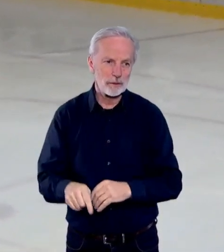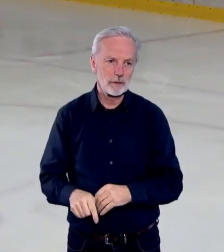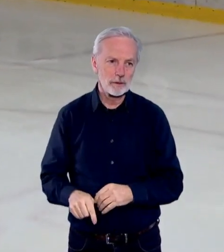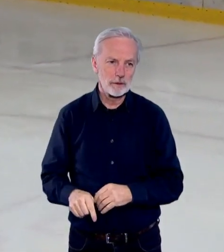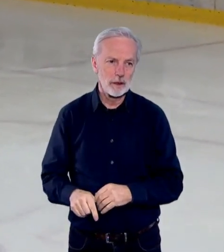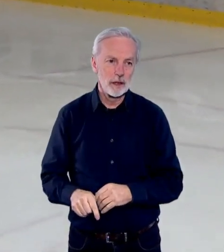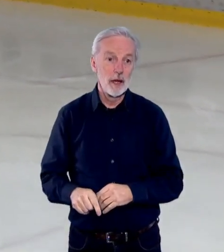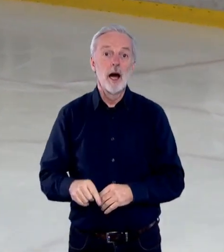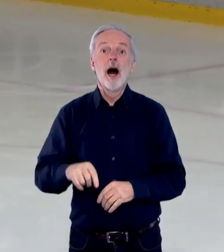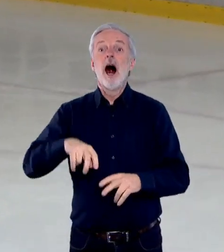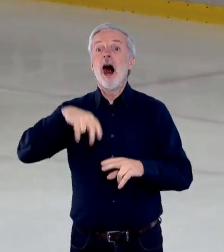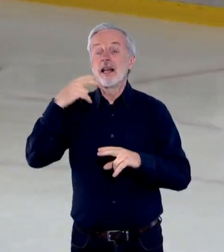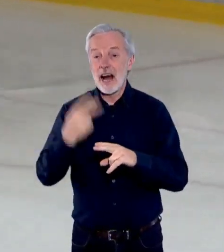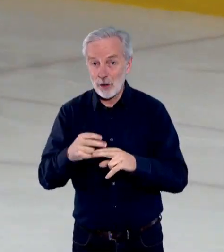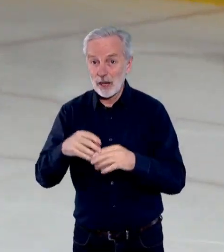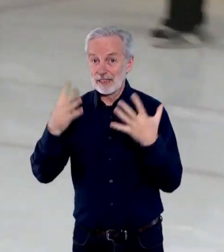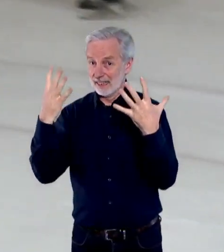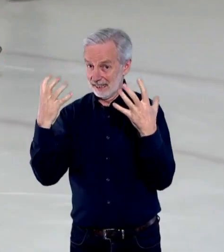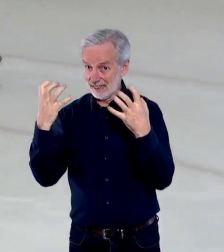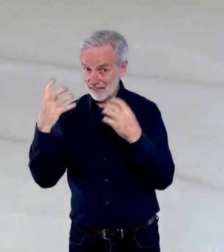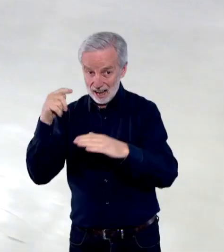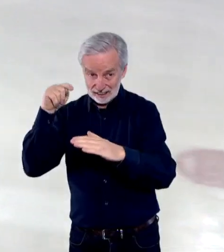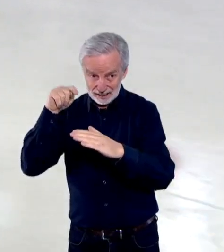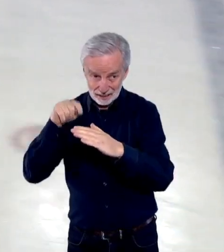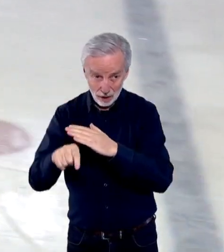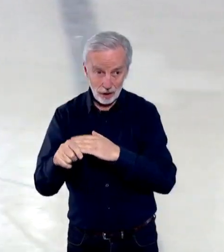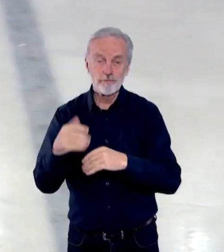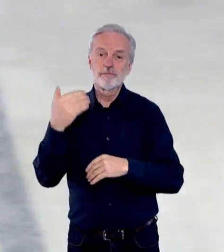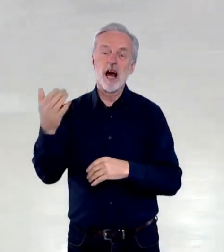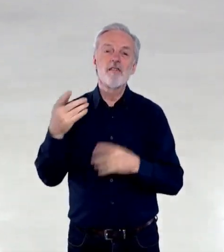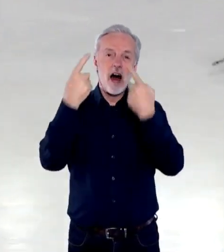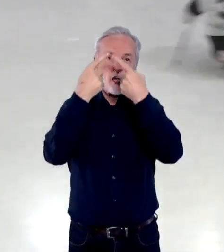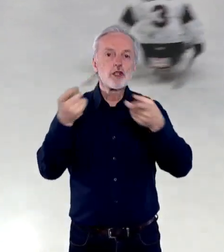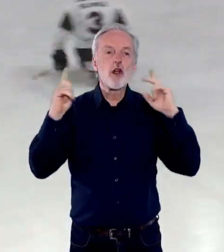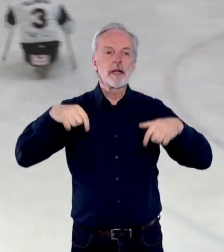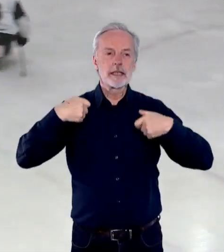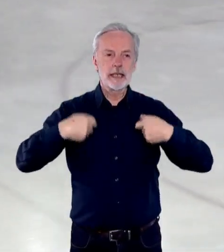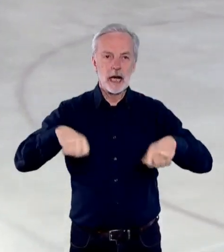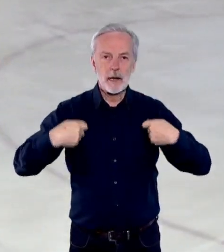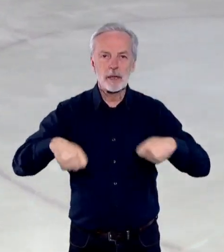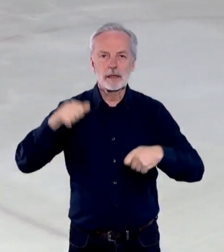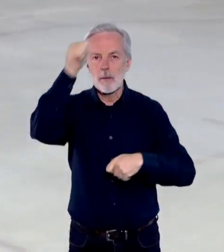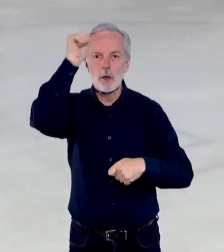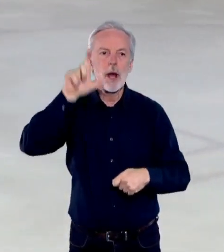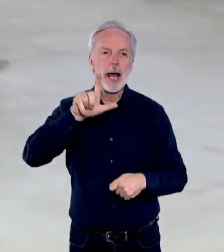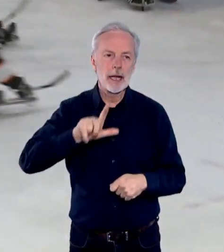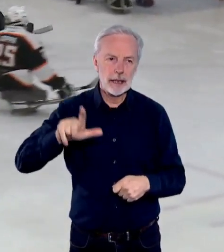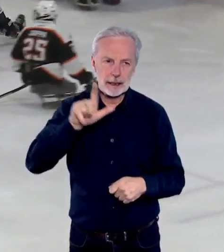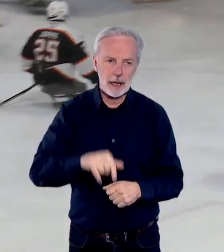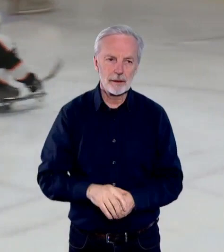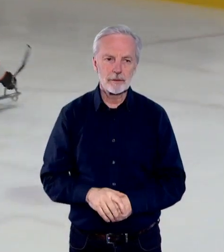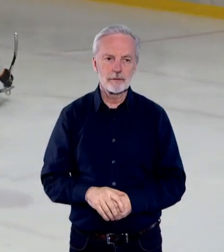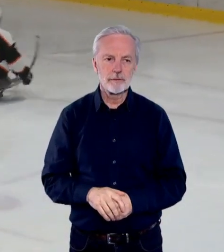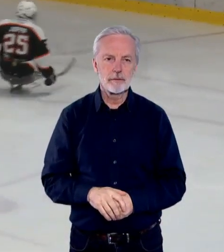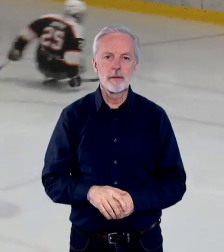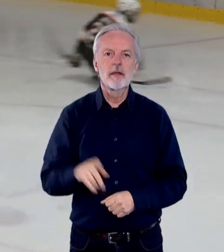poslední, 9. trefu domácích přidal veleskušený slovenský reprezentant Marian Ligda. Zlín byl rozhodně